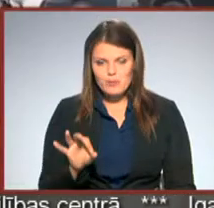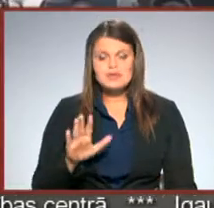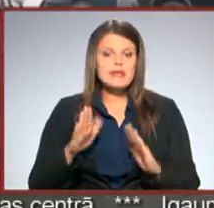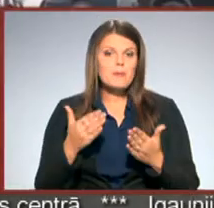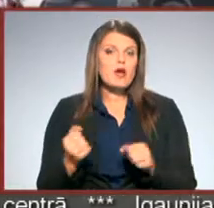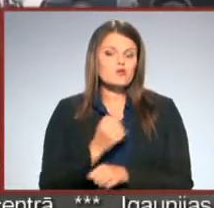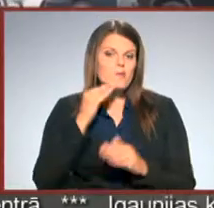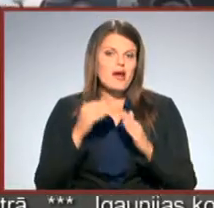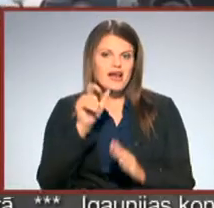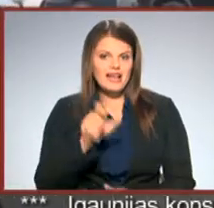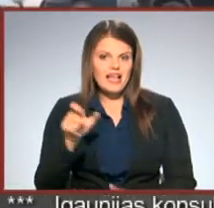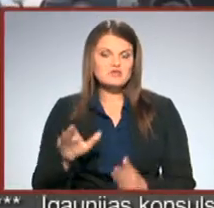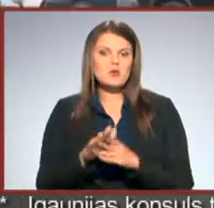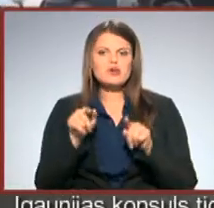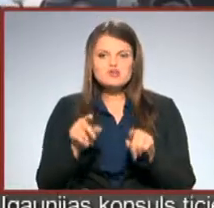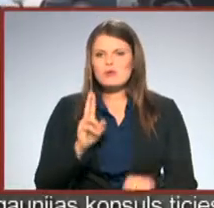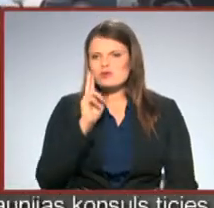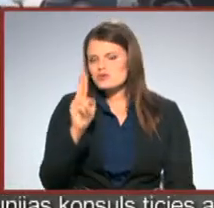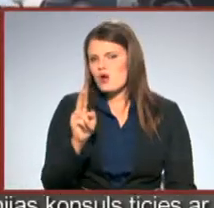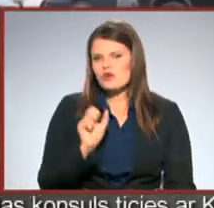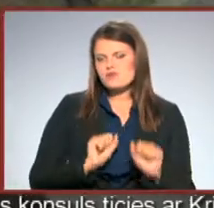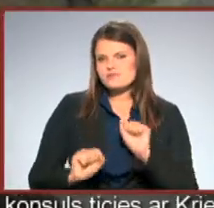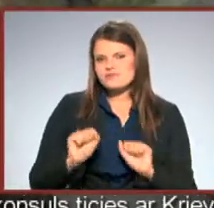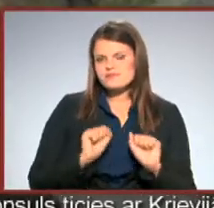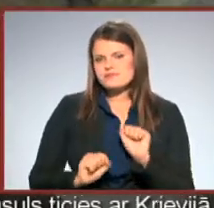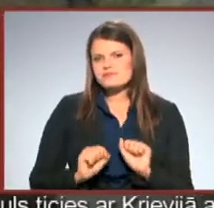Tomēr Rēzeknieši uz šiem solījumiem raugās piesardzīgi.